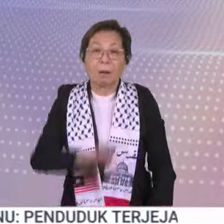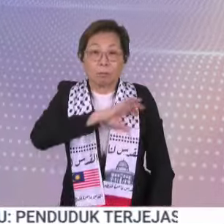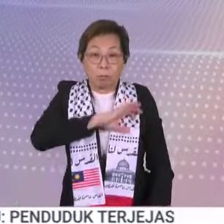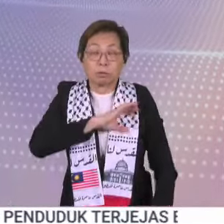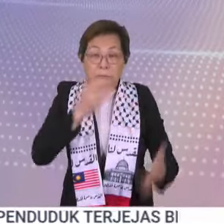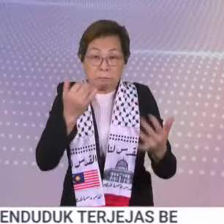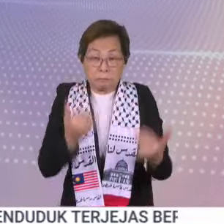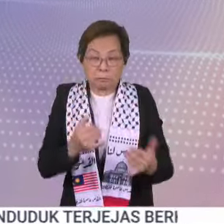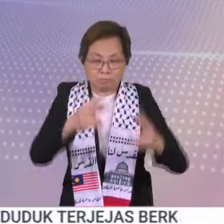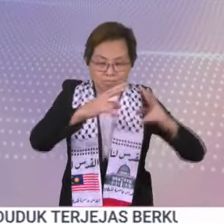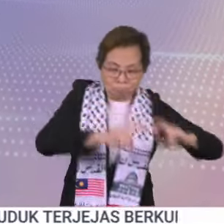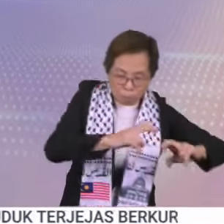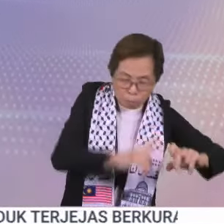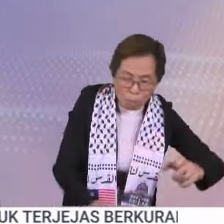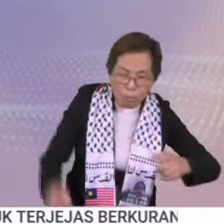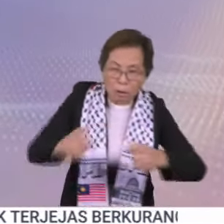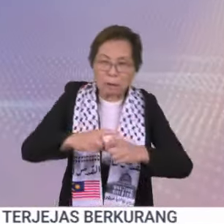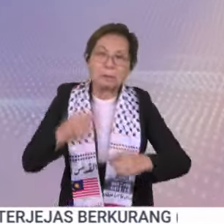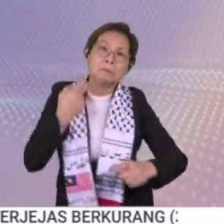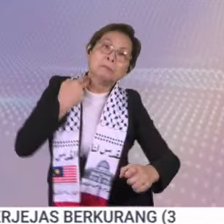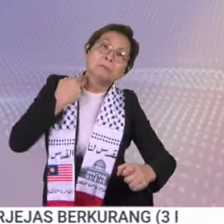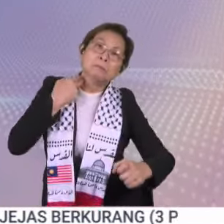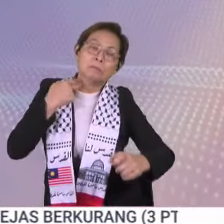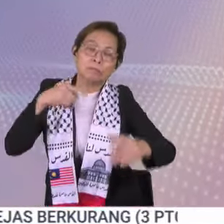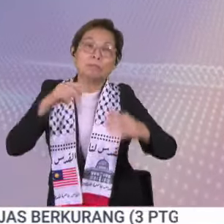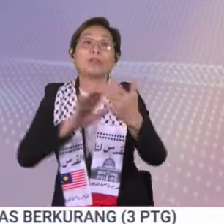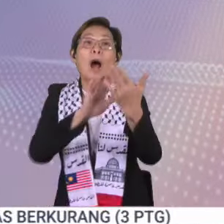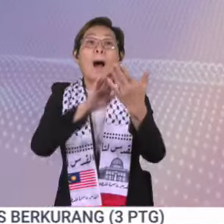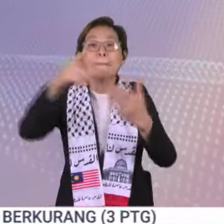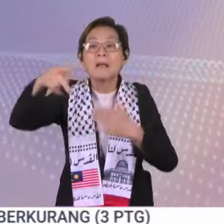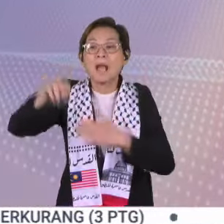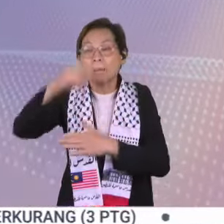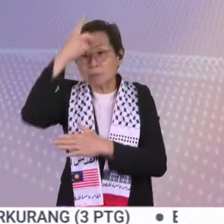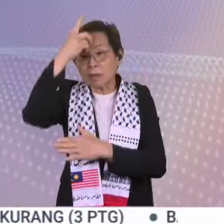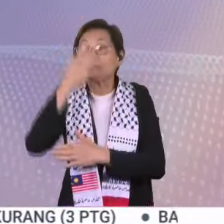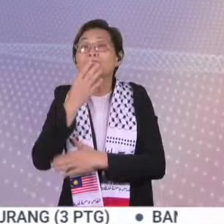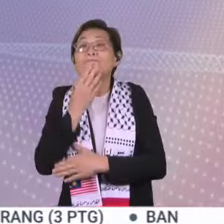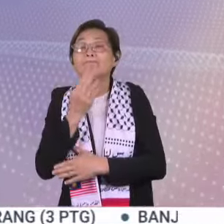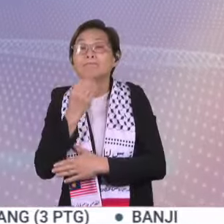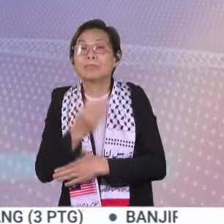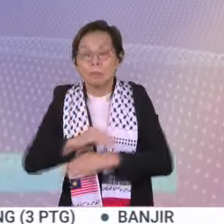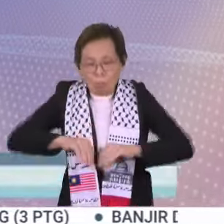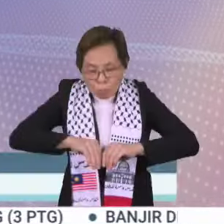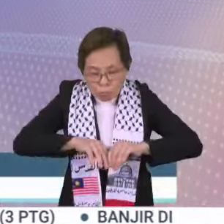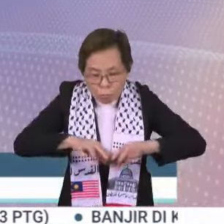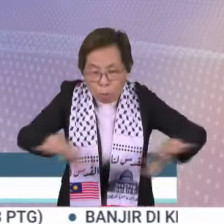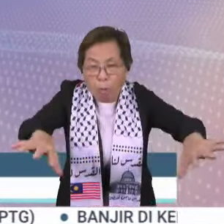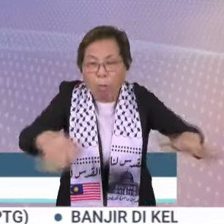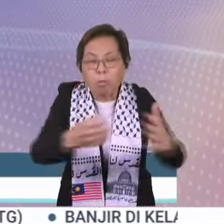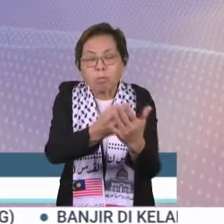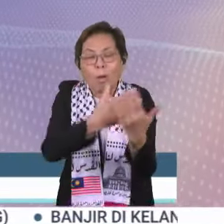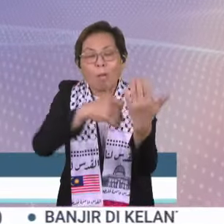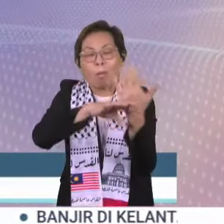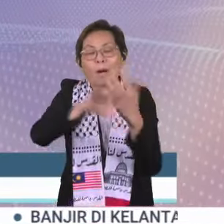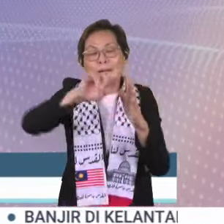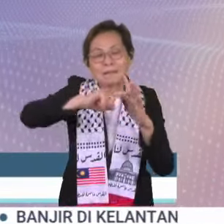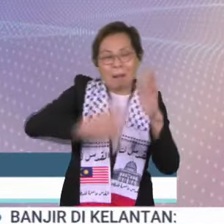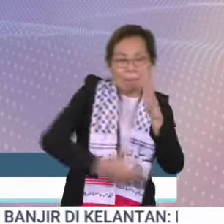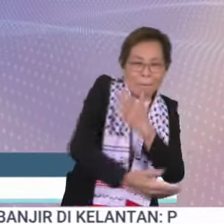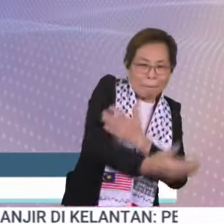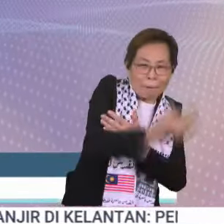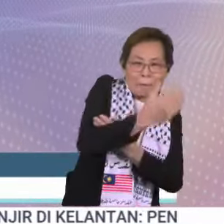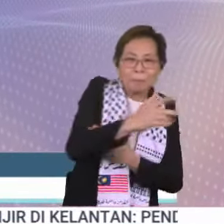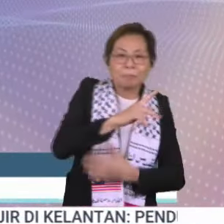polis sedang menjalankan siasatan berhubung ugutan bunuh terhadap Perdana Menteri Datuk Seri Anwar Ibrahim yang tular di media sosial Sejak pagi